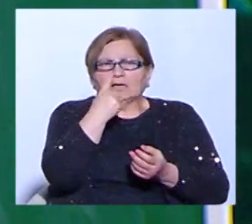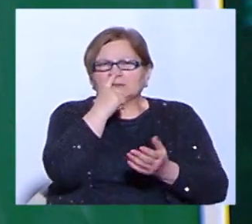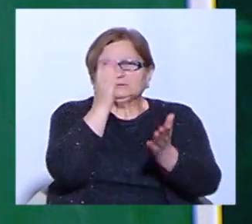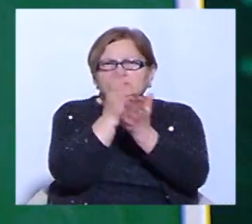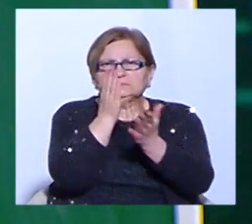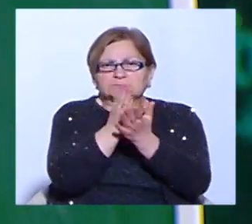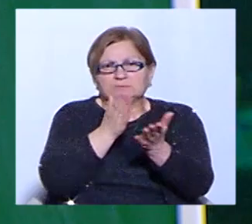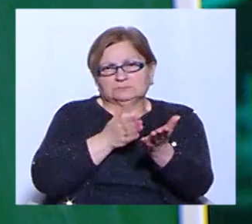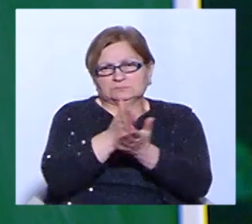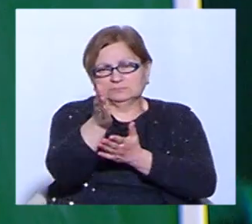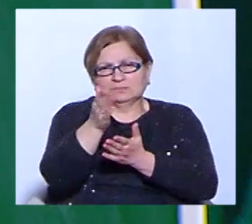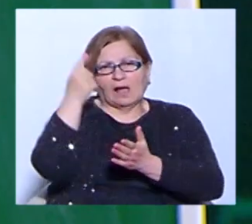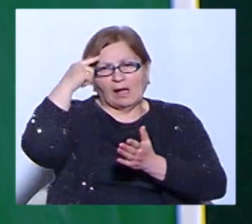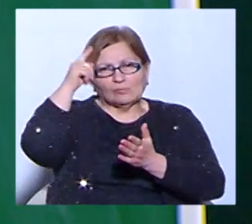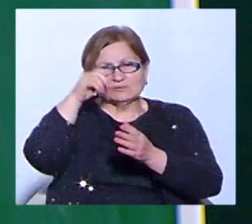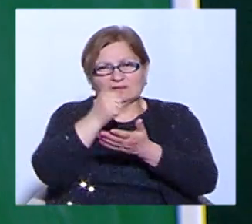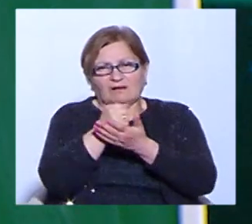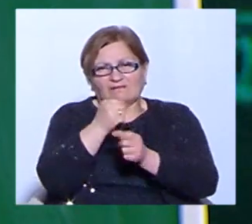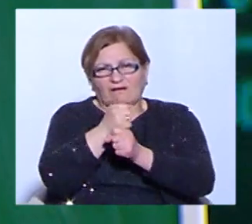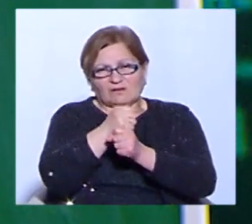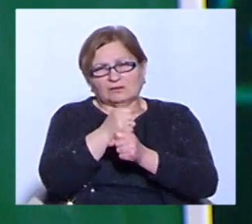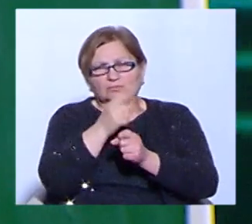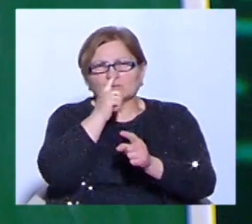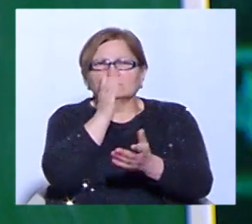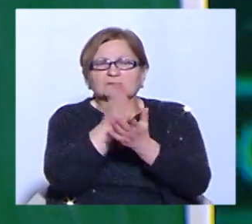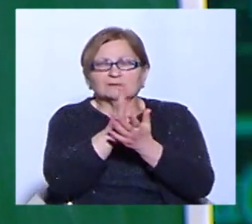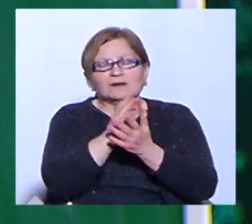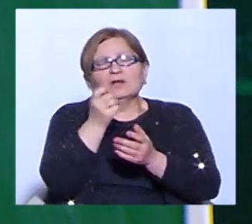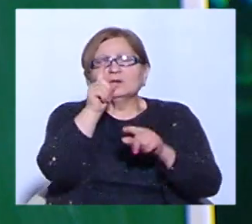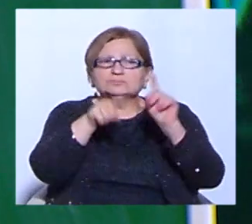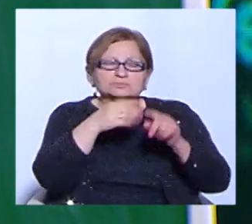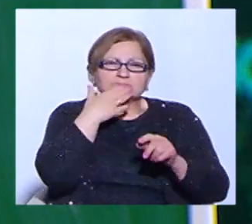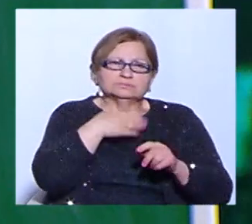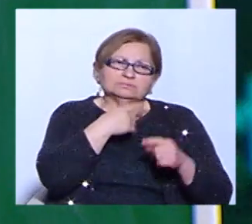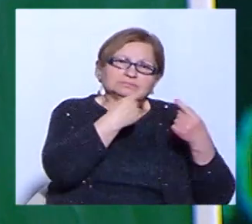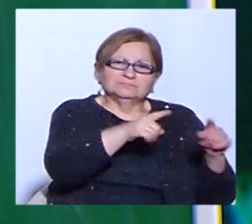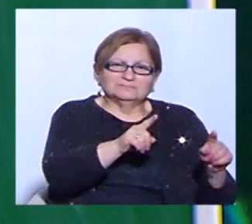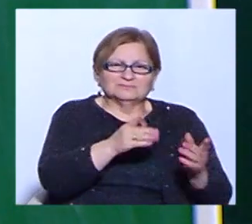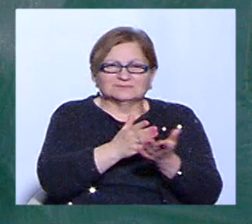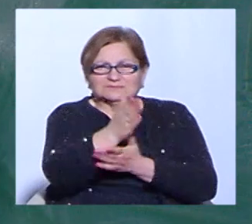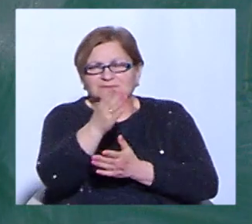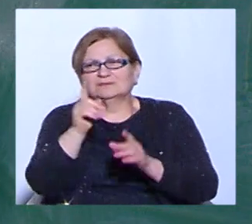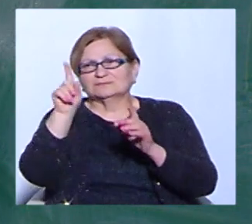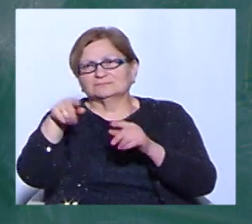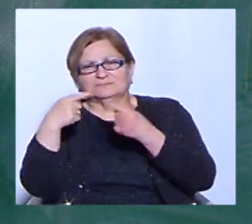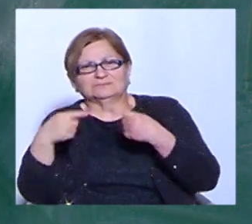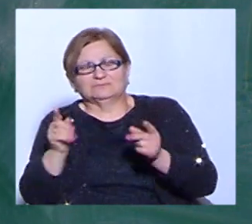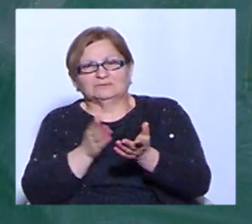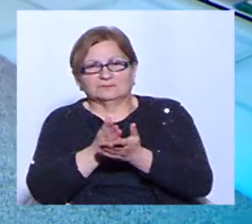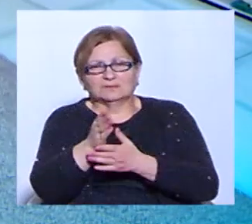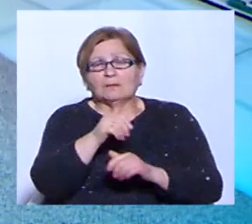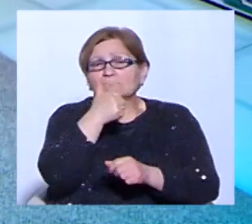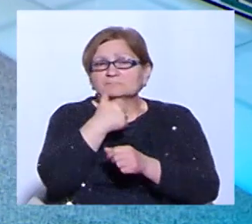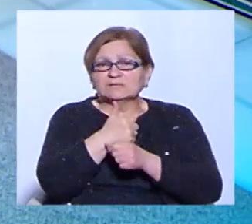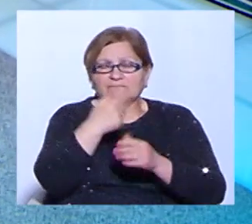გზით ამოხსნათ ამოცანები. ანუ ოპერაციები შეიძლება ზოგ ესე ურჩევნია შეასრულოს, ზოგს ისე და თავარია მართებული იყოს, ანუ ყოველთვის